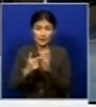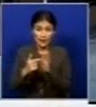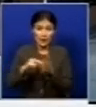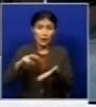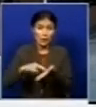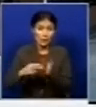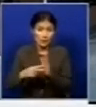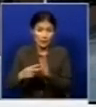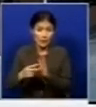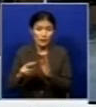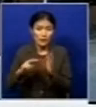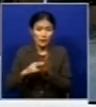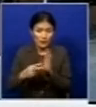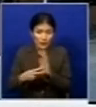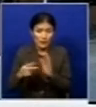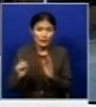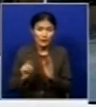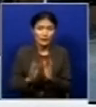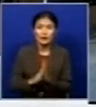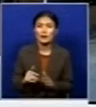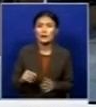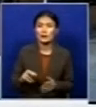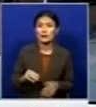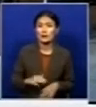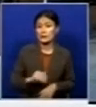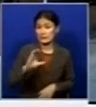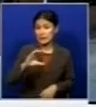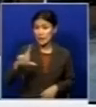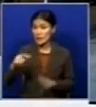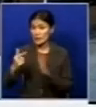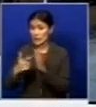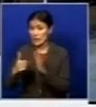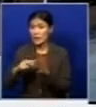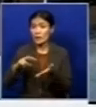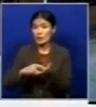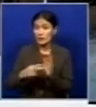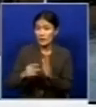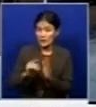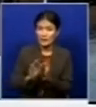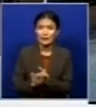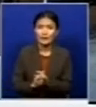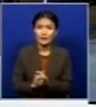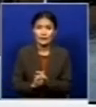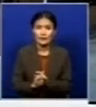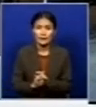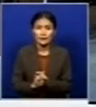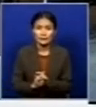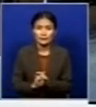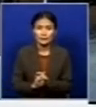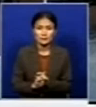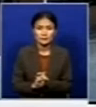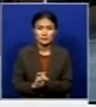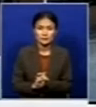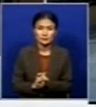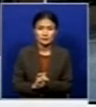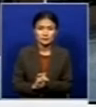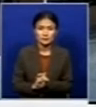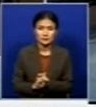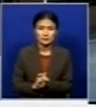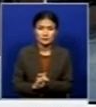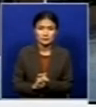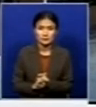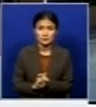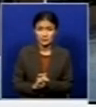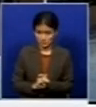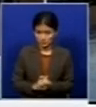ยาหมายถึงการอนุญาตให้ประเทศสามารถผลิตหรือนำเข้ายาที่มีสิทธิบัต